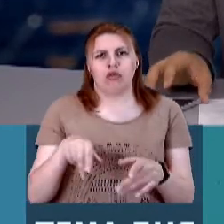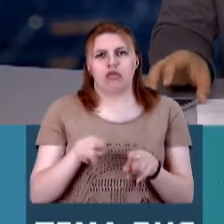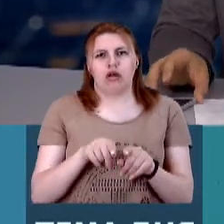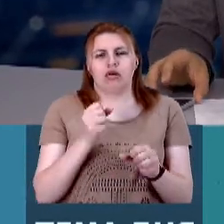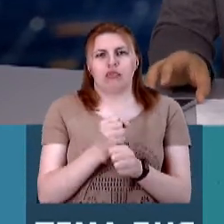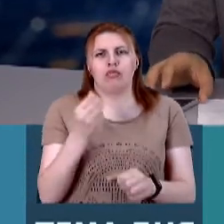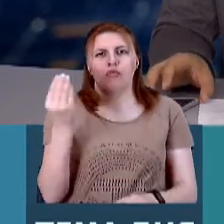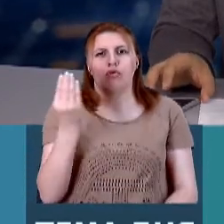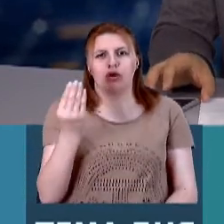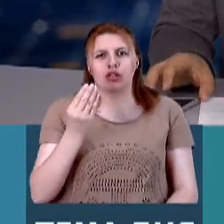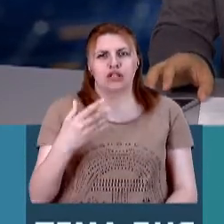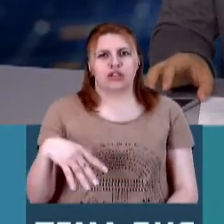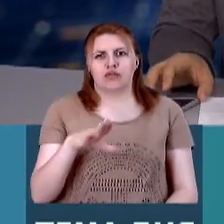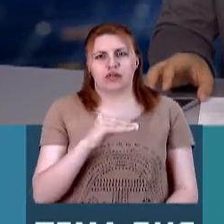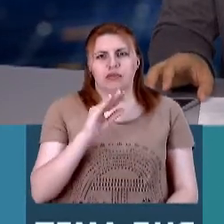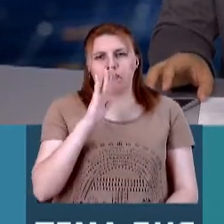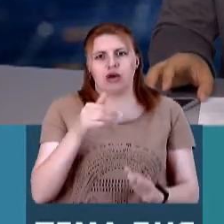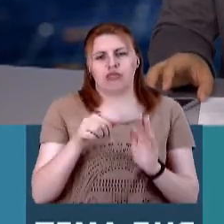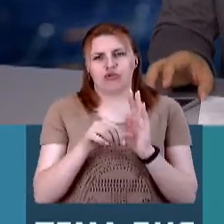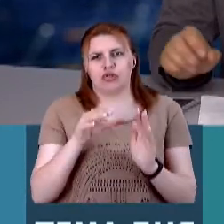років, і ми це бачили. Але ж